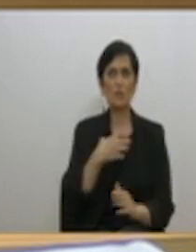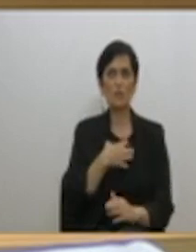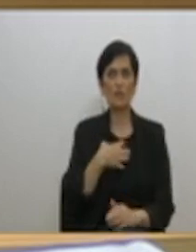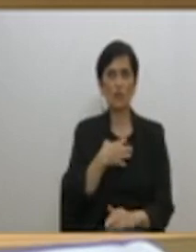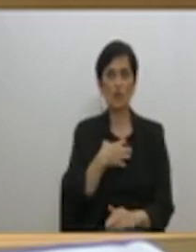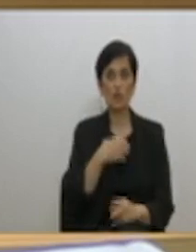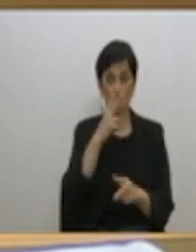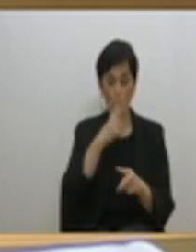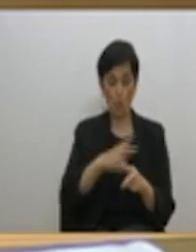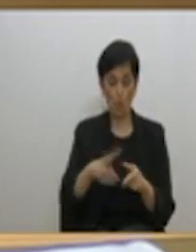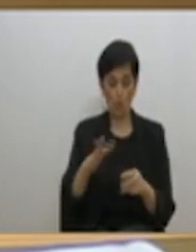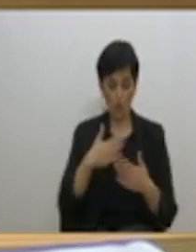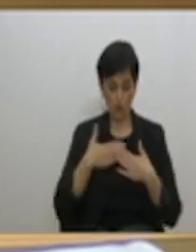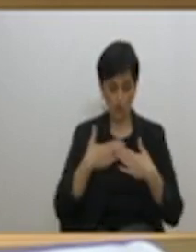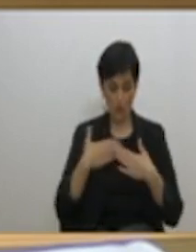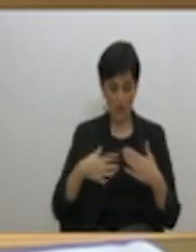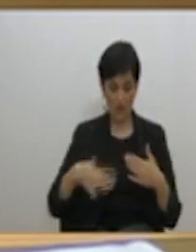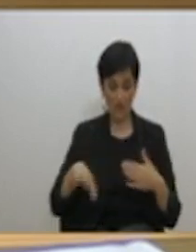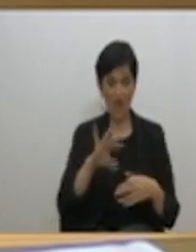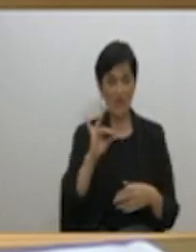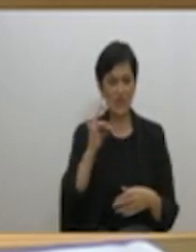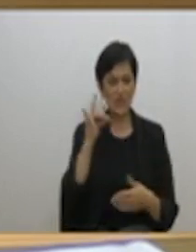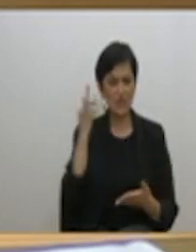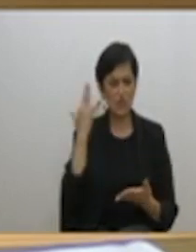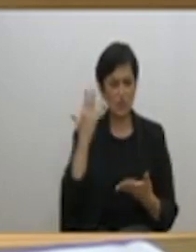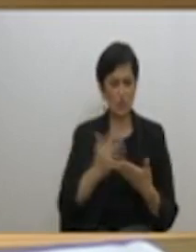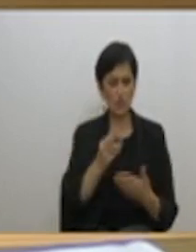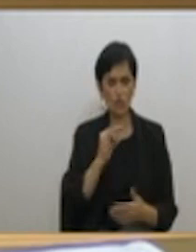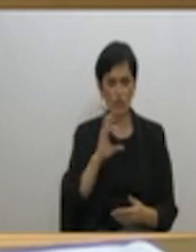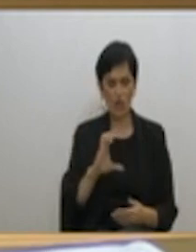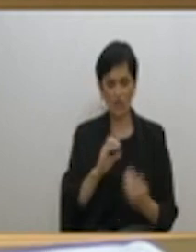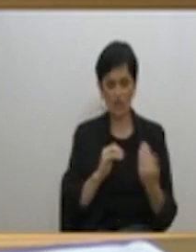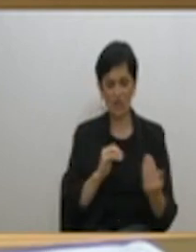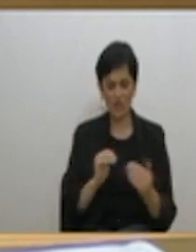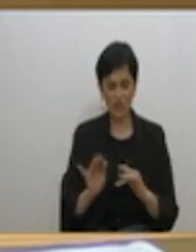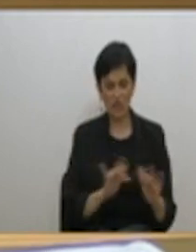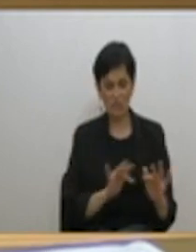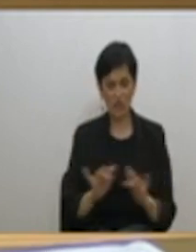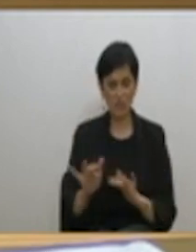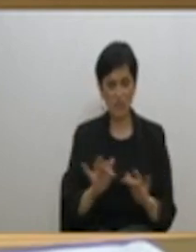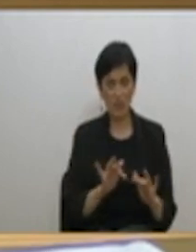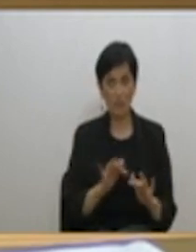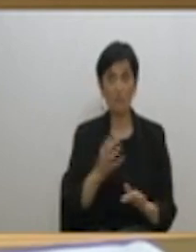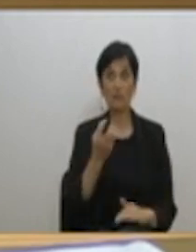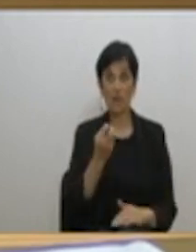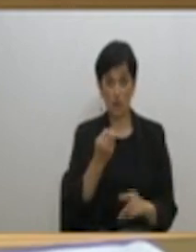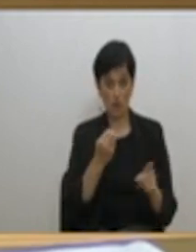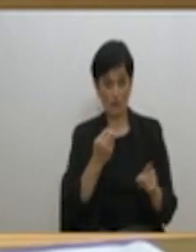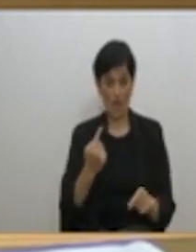რაღაცას უკარგავთ ახლა ჩემს ქვეყანას, ისტორიულ შანსს თქვენი ქმედებებით. და